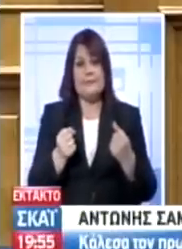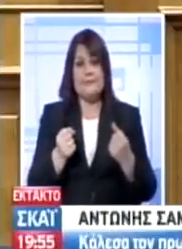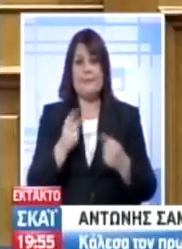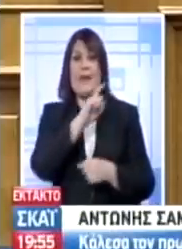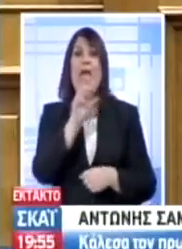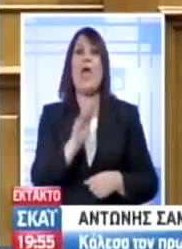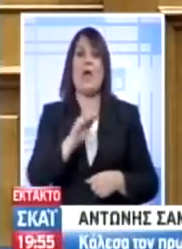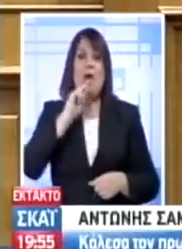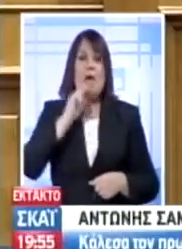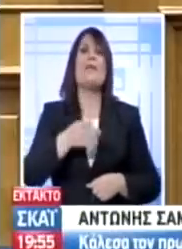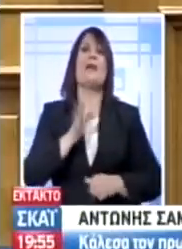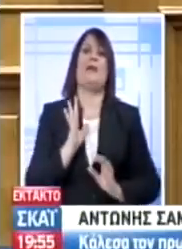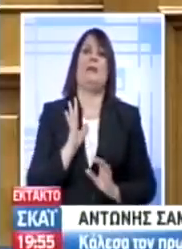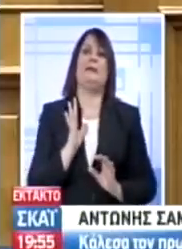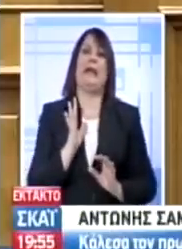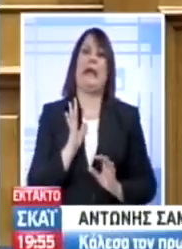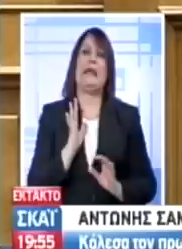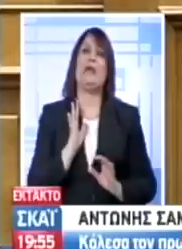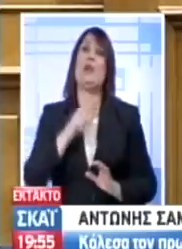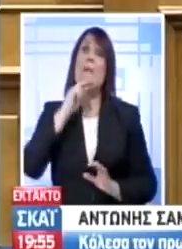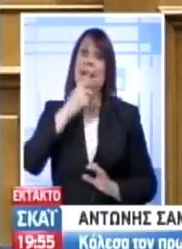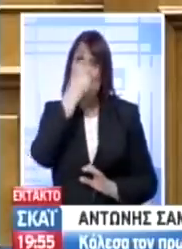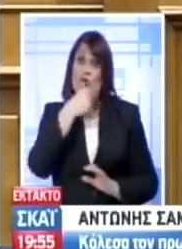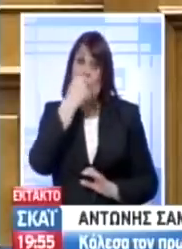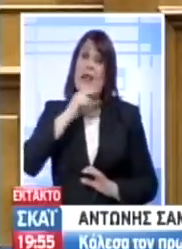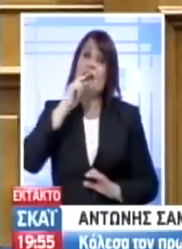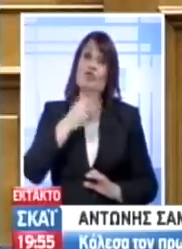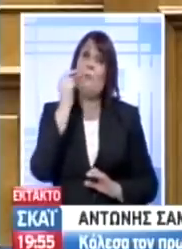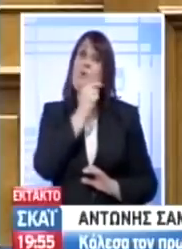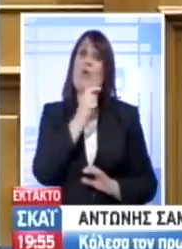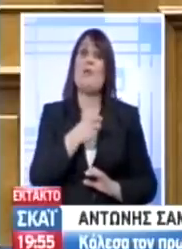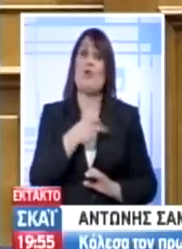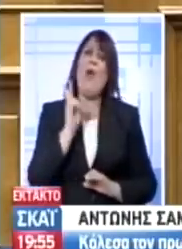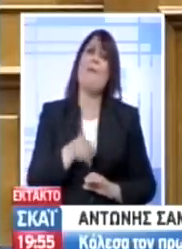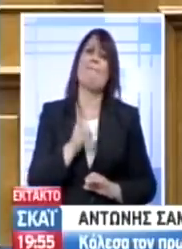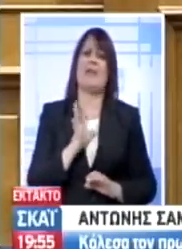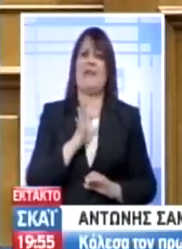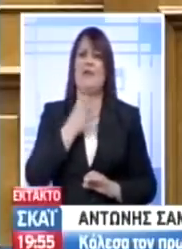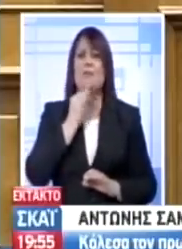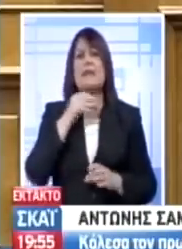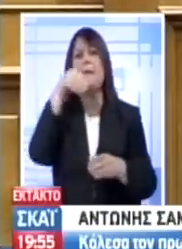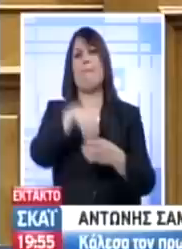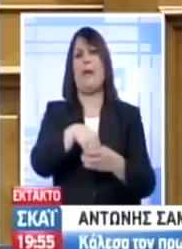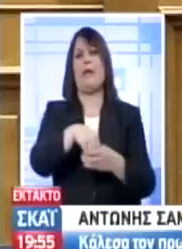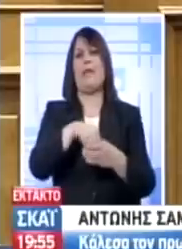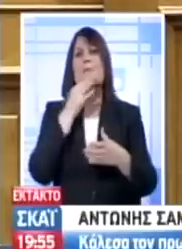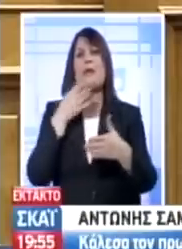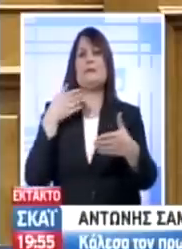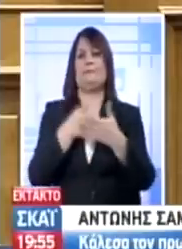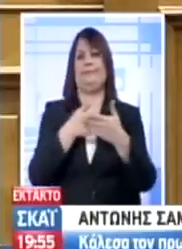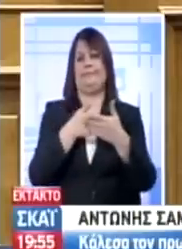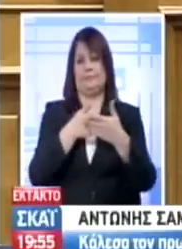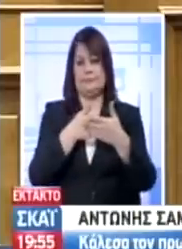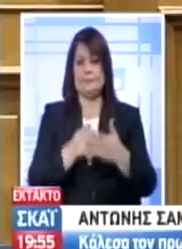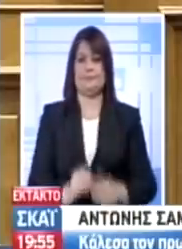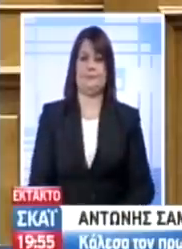του βάζεις, αλλά σε εκείνον που του βάζει το ερώτημα. Σε τέτοιους κινδύνους πήγε να μας παγιδέψει ο κύριος Παπανδρέου. Η